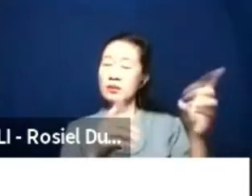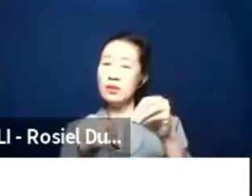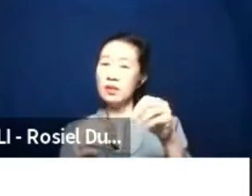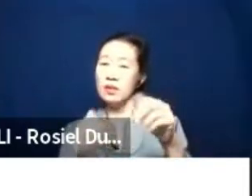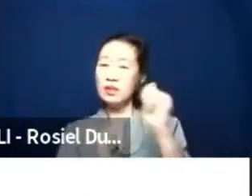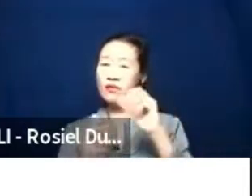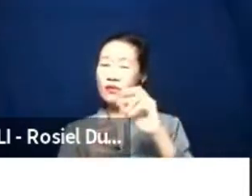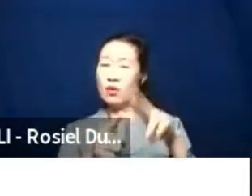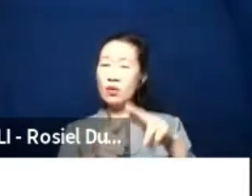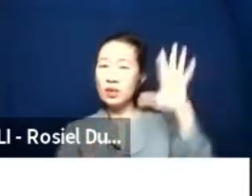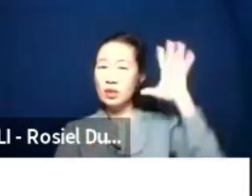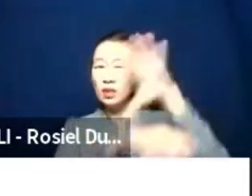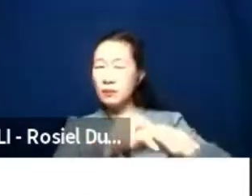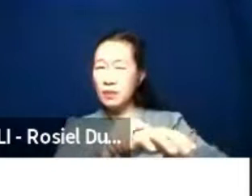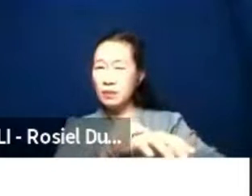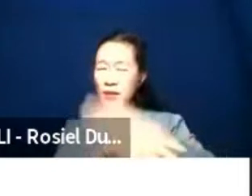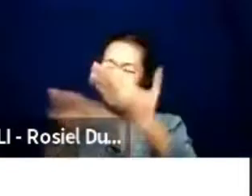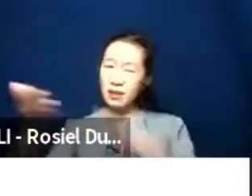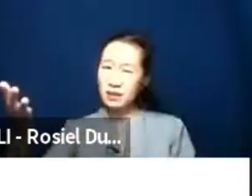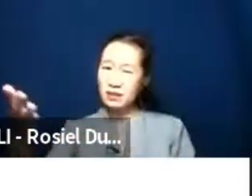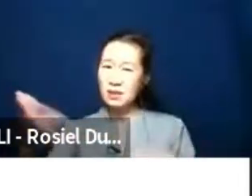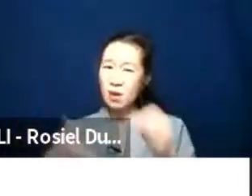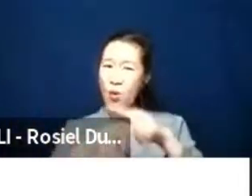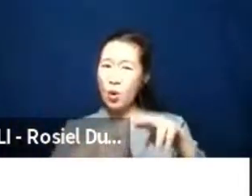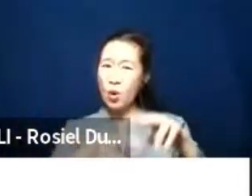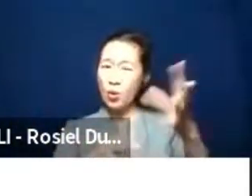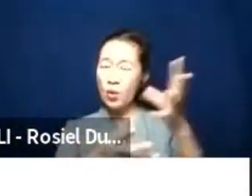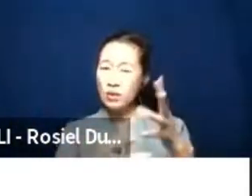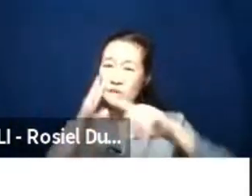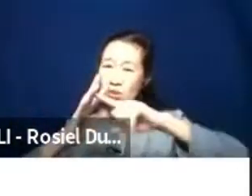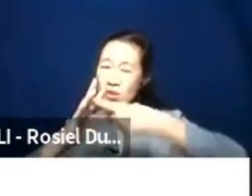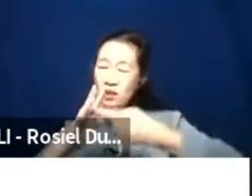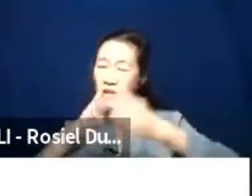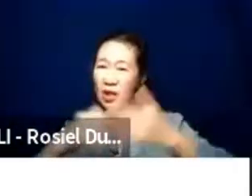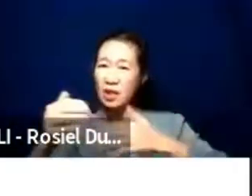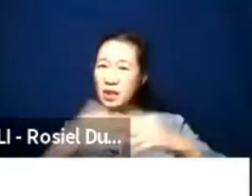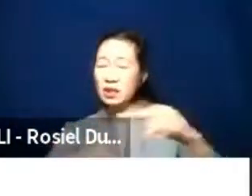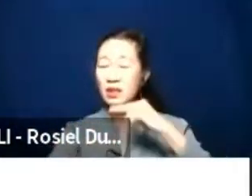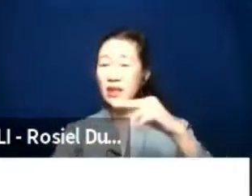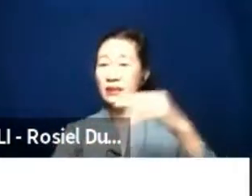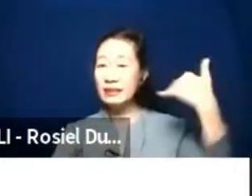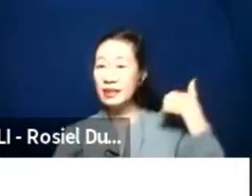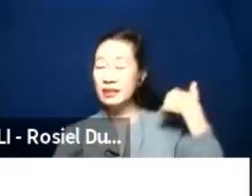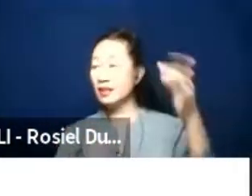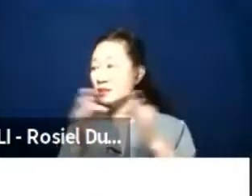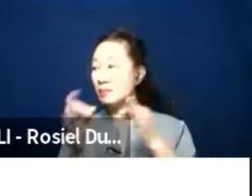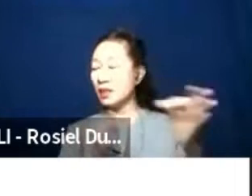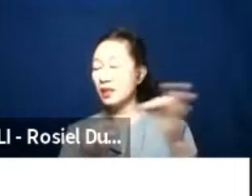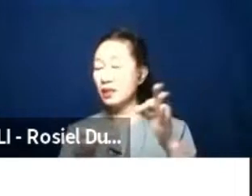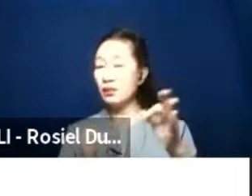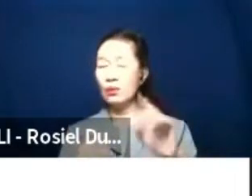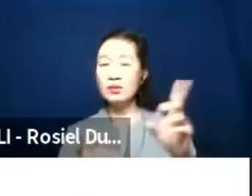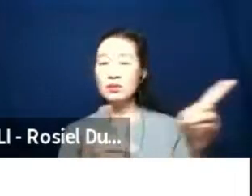o nag-grab pa rin ba siya ng mga bagay, or gusto niya kagad simulan kahit hindi pa na-explain sa kanya yung